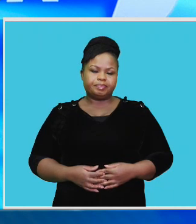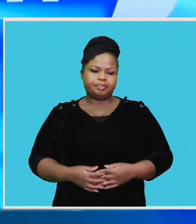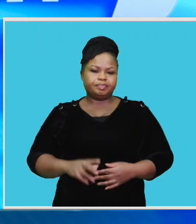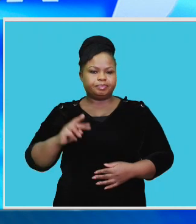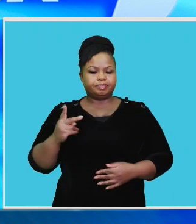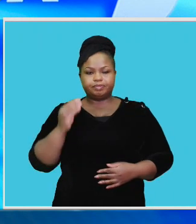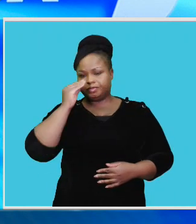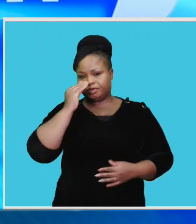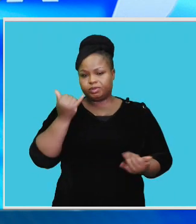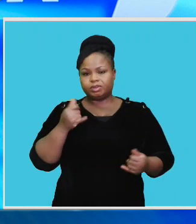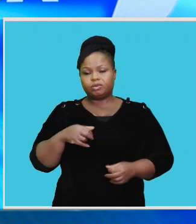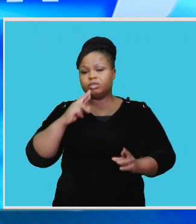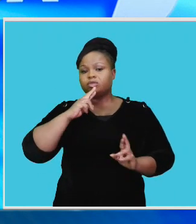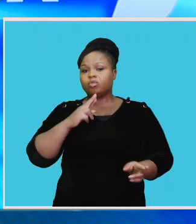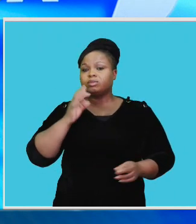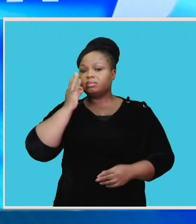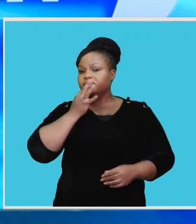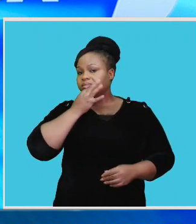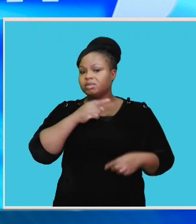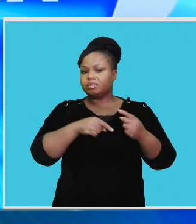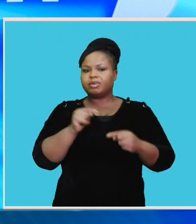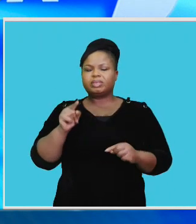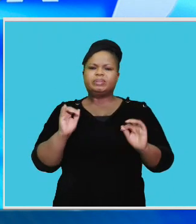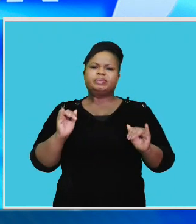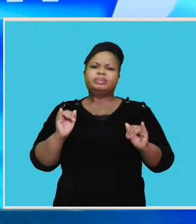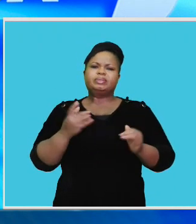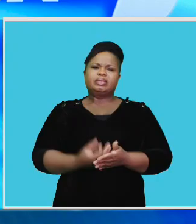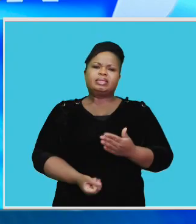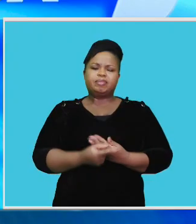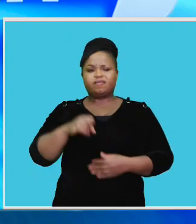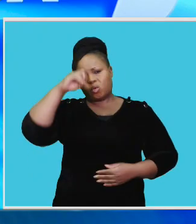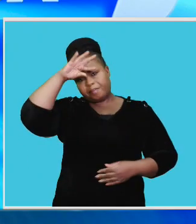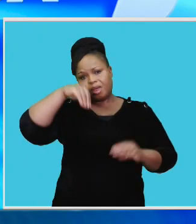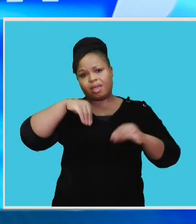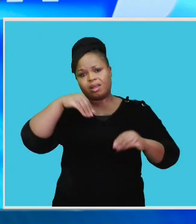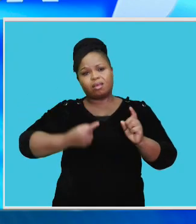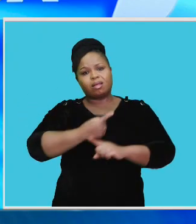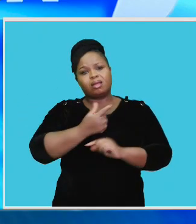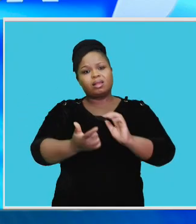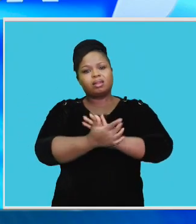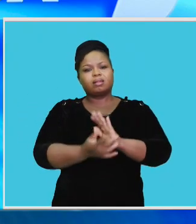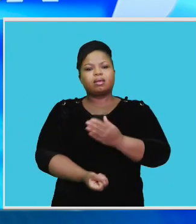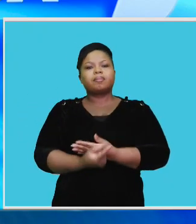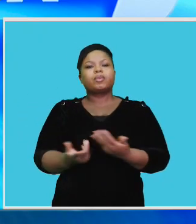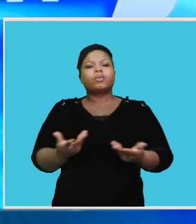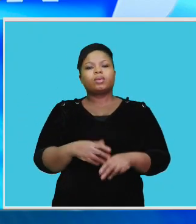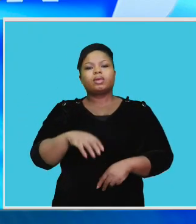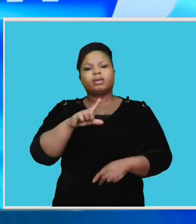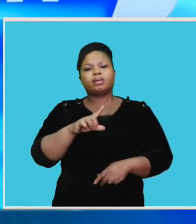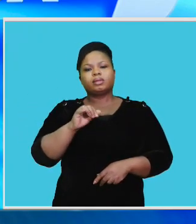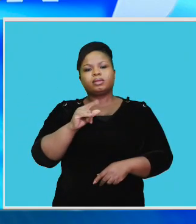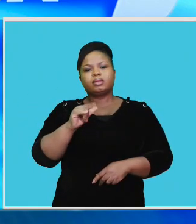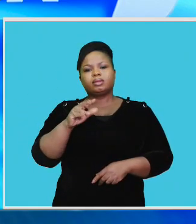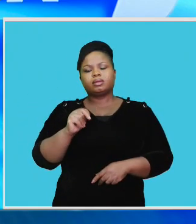Kwelinye inqaku kukho ingxelo malunga nezenzo ezirhanelekayo zokombiwa komgodi ngongekho mthethweni kufutshane nesitalato